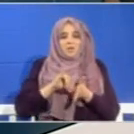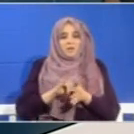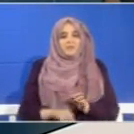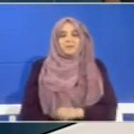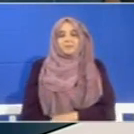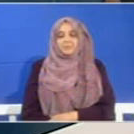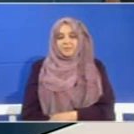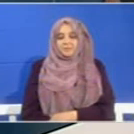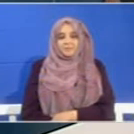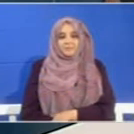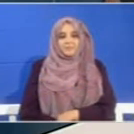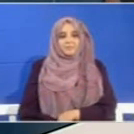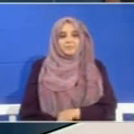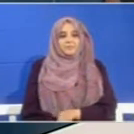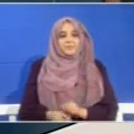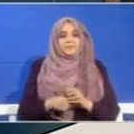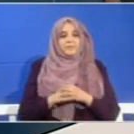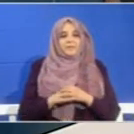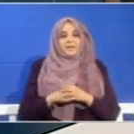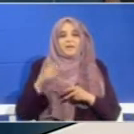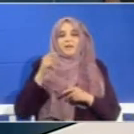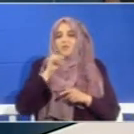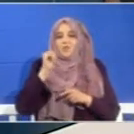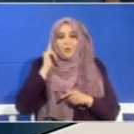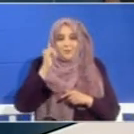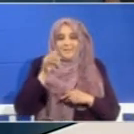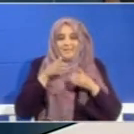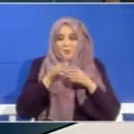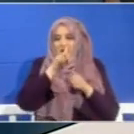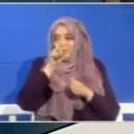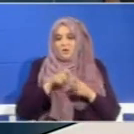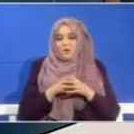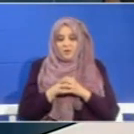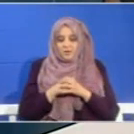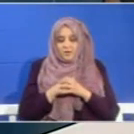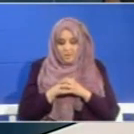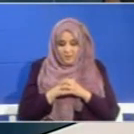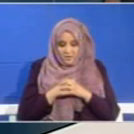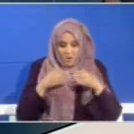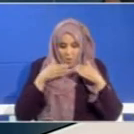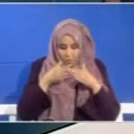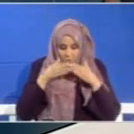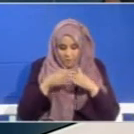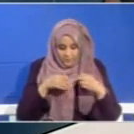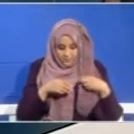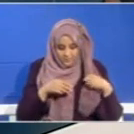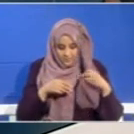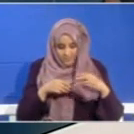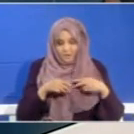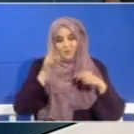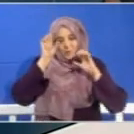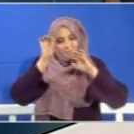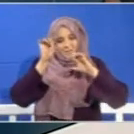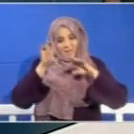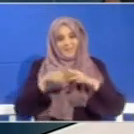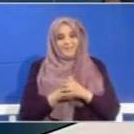وعليكم السلام، أهلا وسهلا سيد رشيد. بدون إطالة الله يعيشك، حبيت برك نسقسي الشيخ ربي يبارك فيه إن شاء